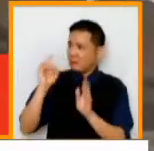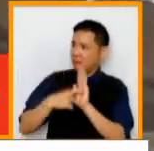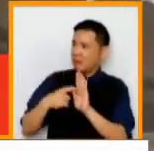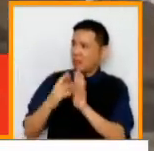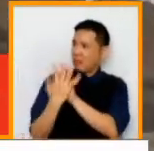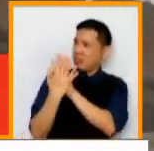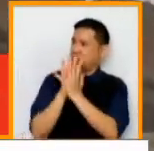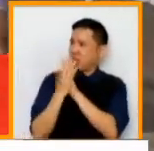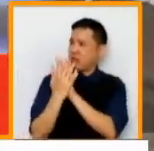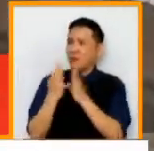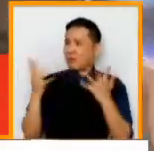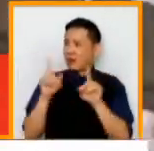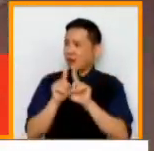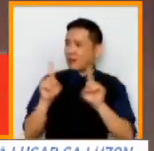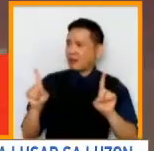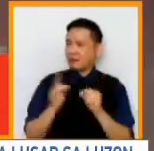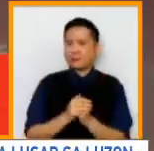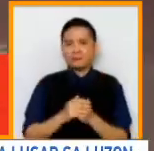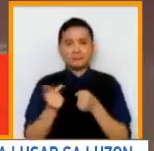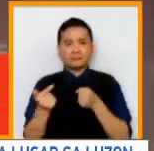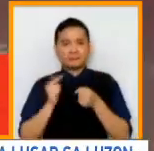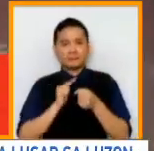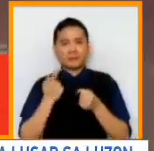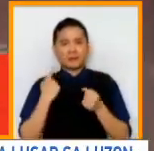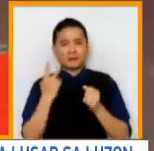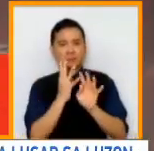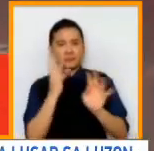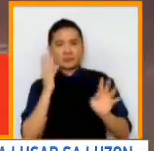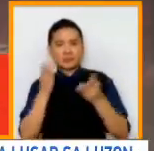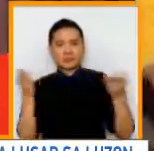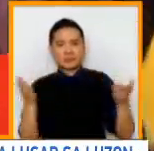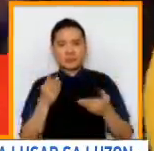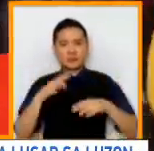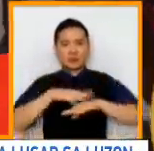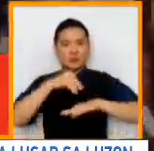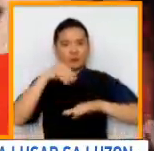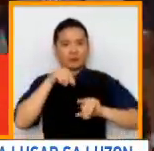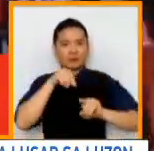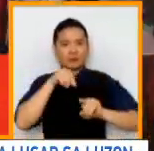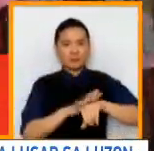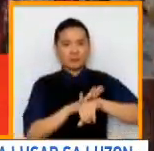may pila na sa harap ng Dolomite Beach kaya ang iba nag-zumba muna.